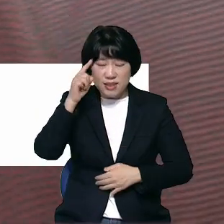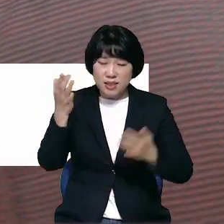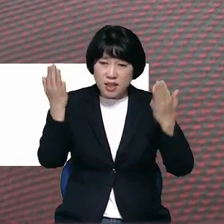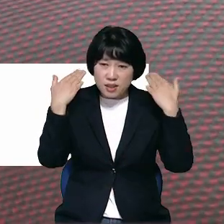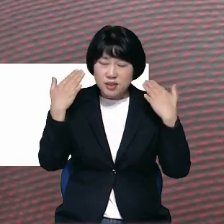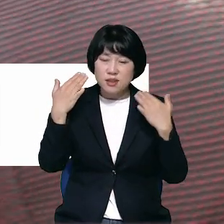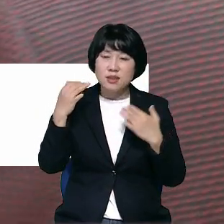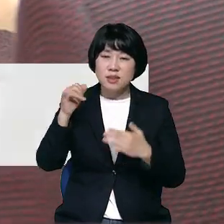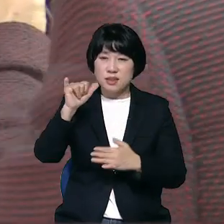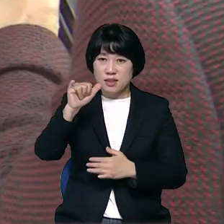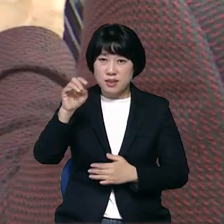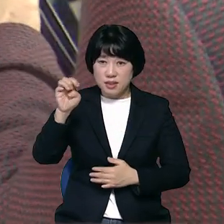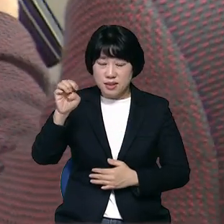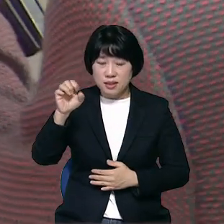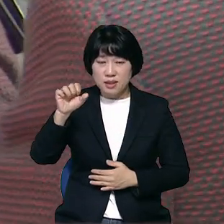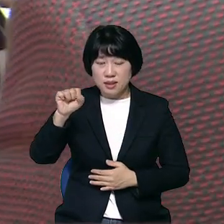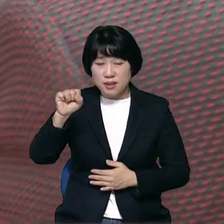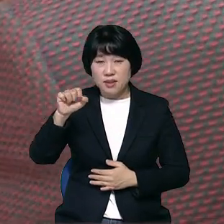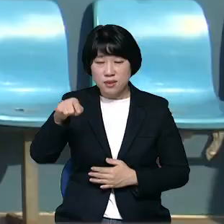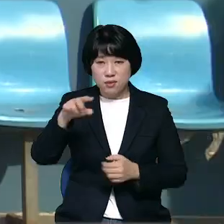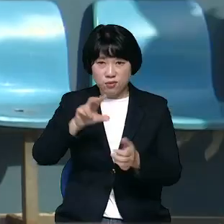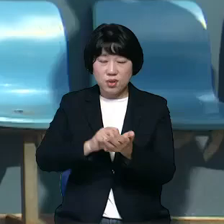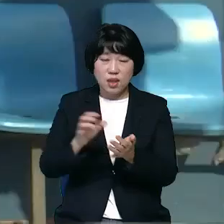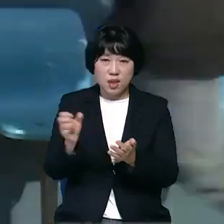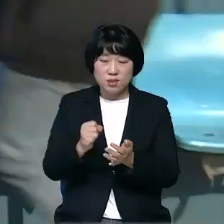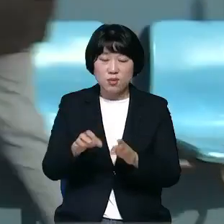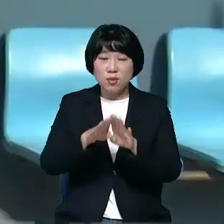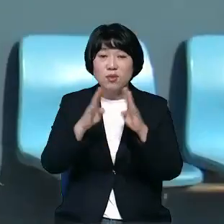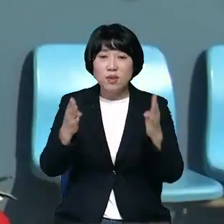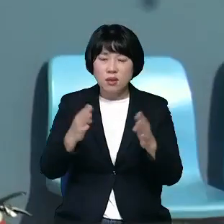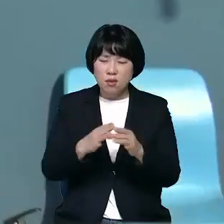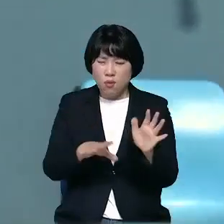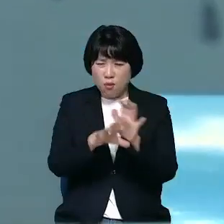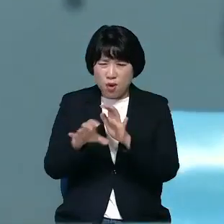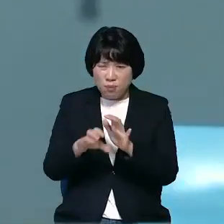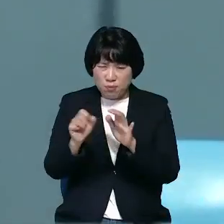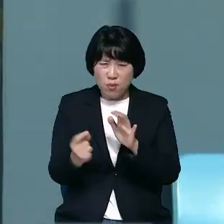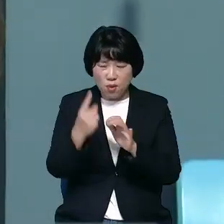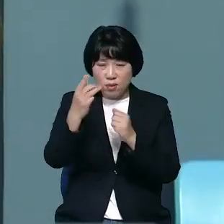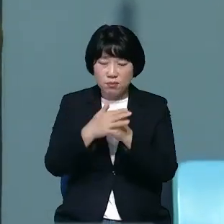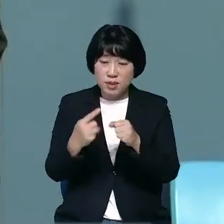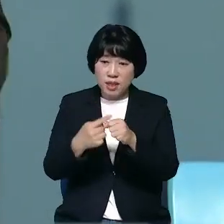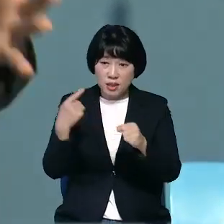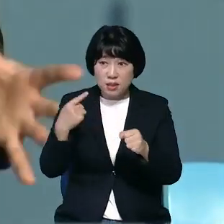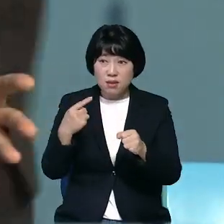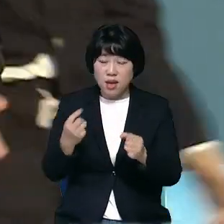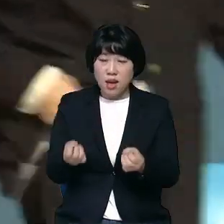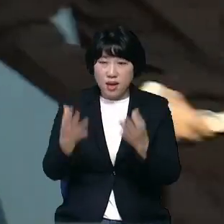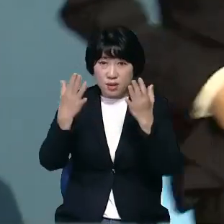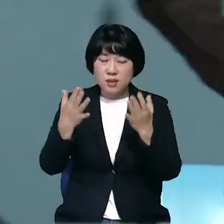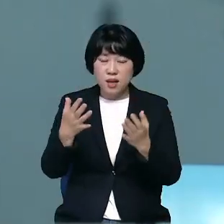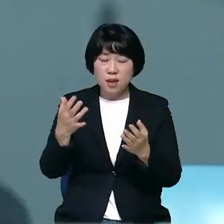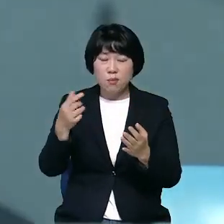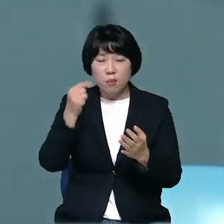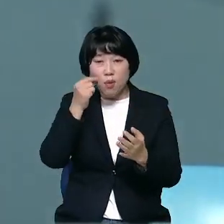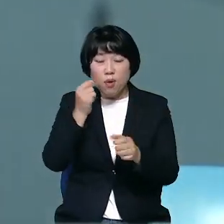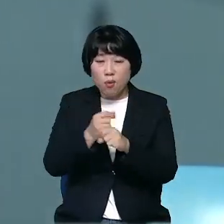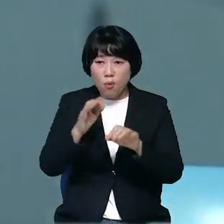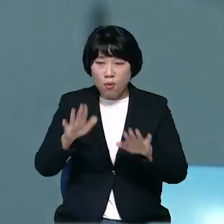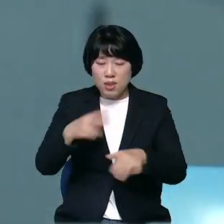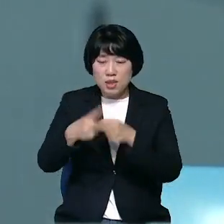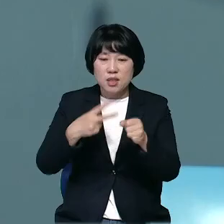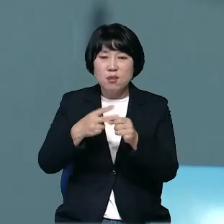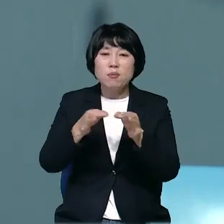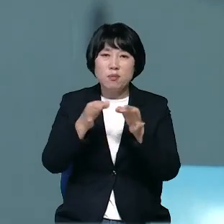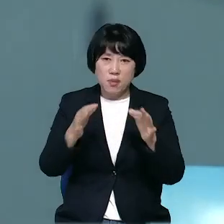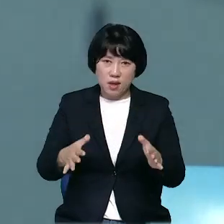예스를 주제로 개막했습니다. 코로나19 여파로 지난해 열리지 못했던 추억의 충장 축제는 2년여 만에 오프라인 공간에서